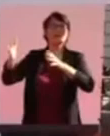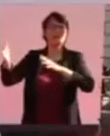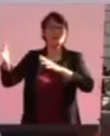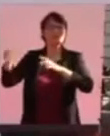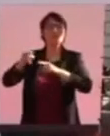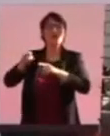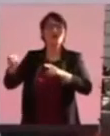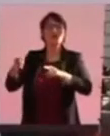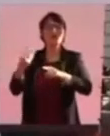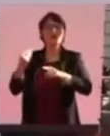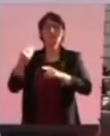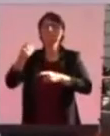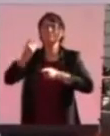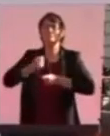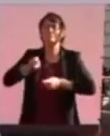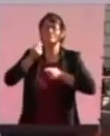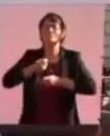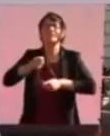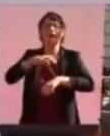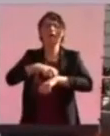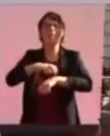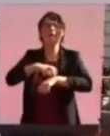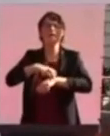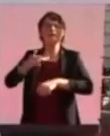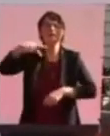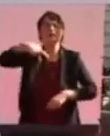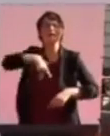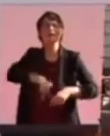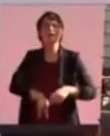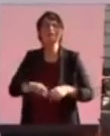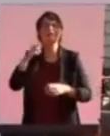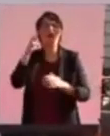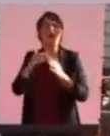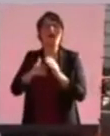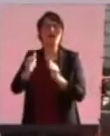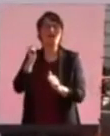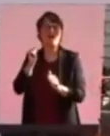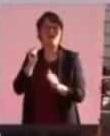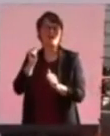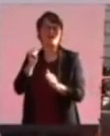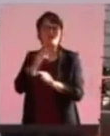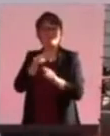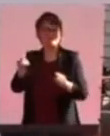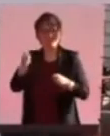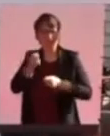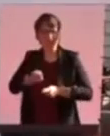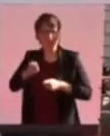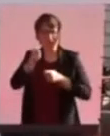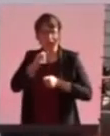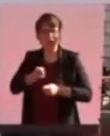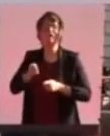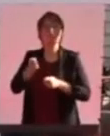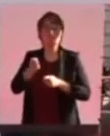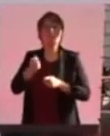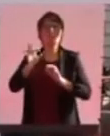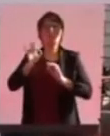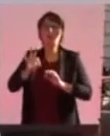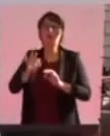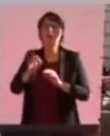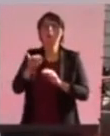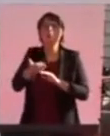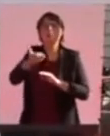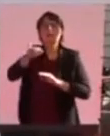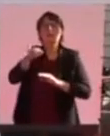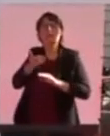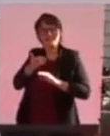il cosiddetto maison un'esperienza che anticipò la riforma sanitaria del 78 anticipo a quelli